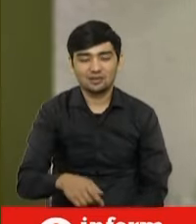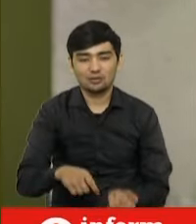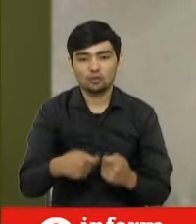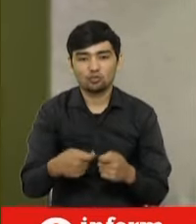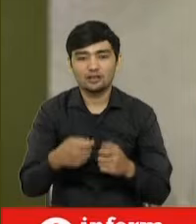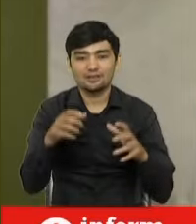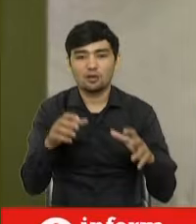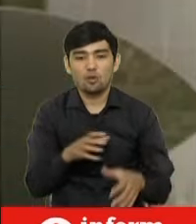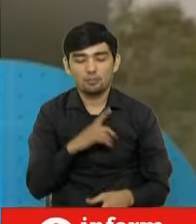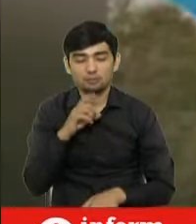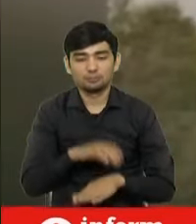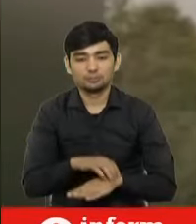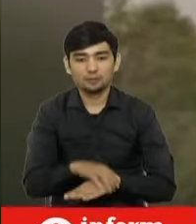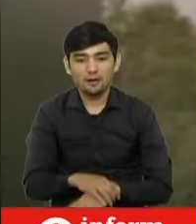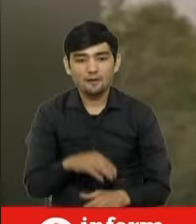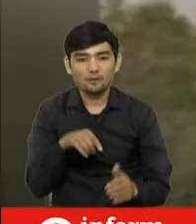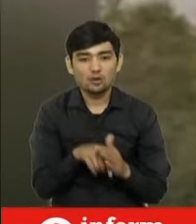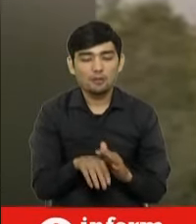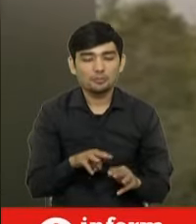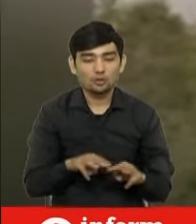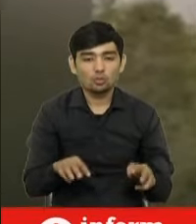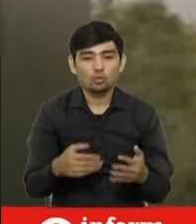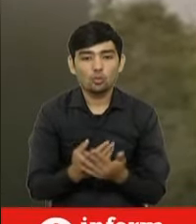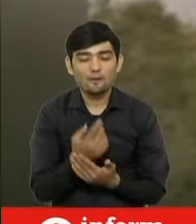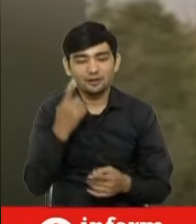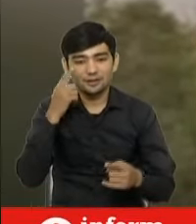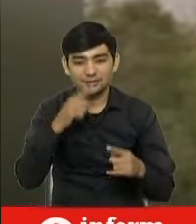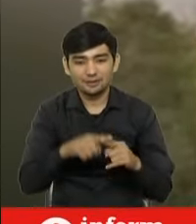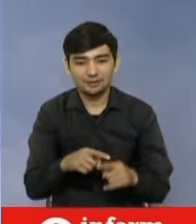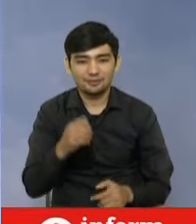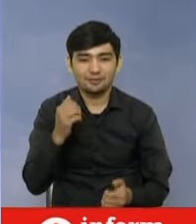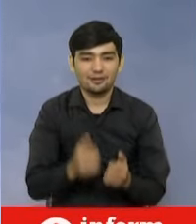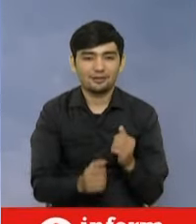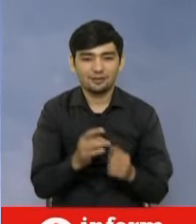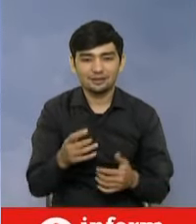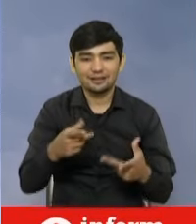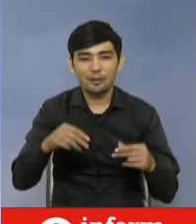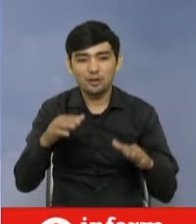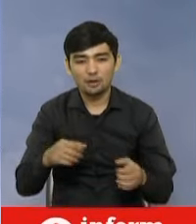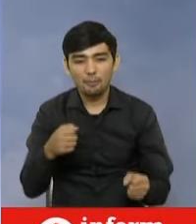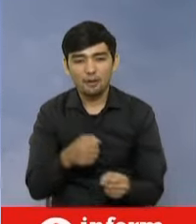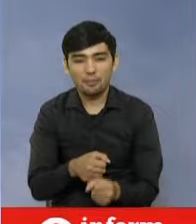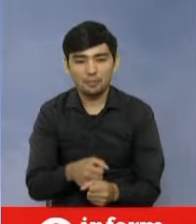анықтаған. Ішкі істер министрлігі жаңа технологияны апат жиі болатын өзге өңірлерге де